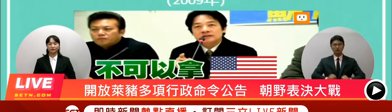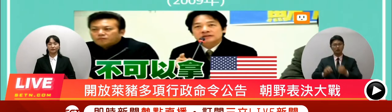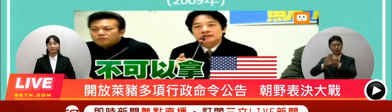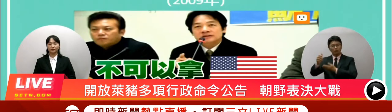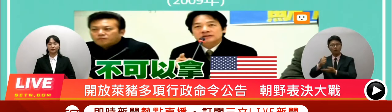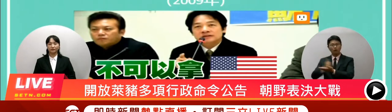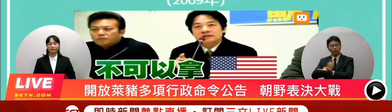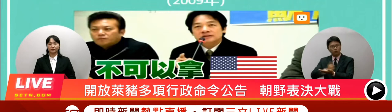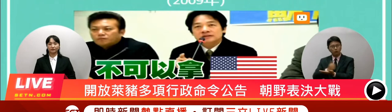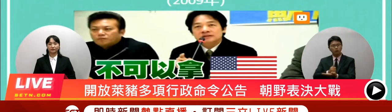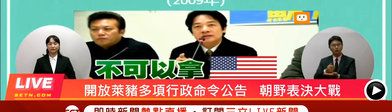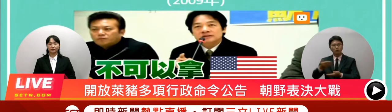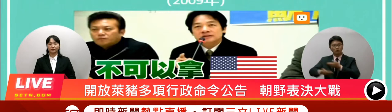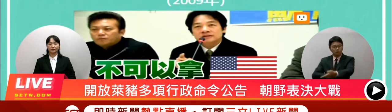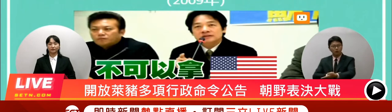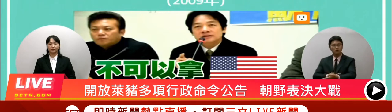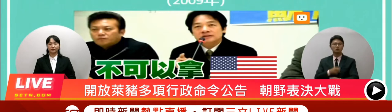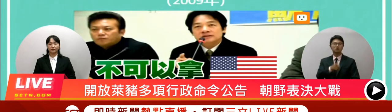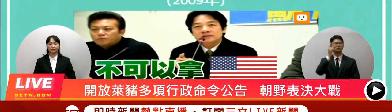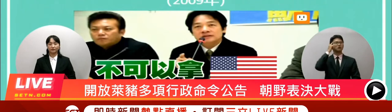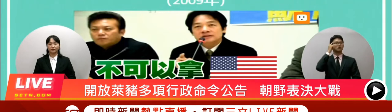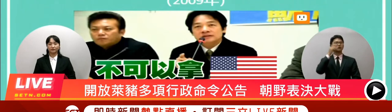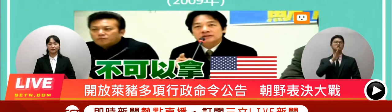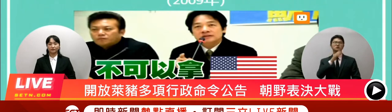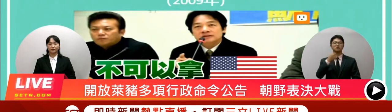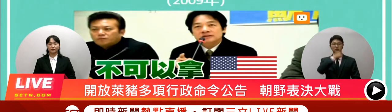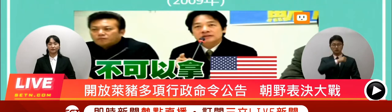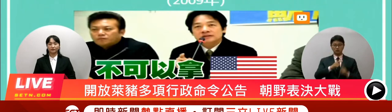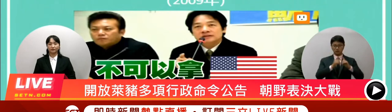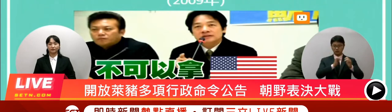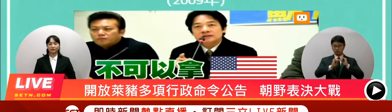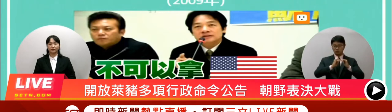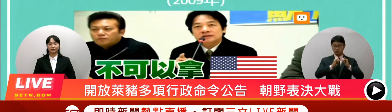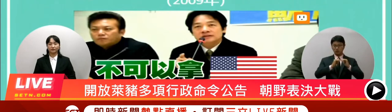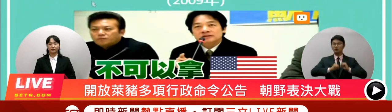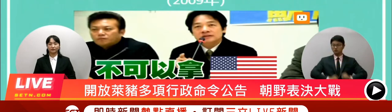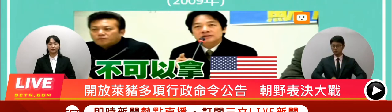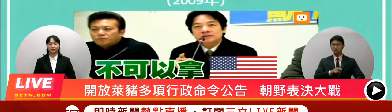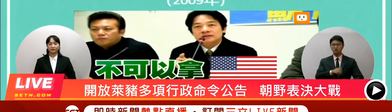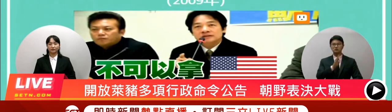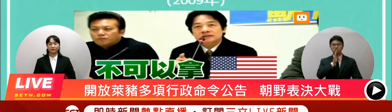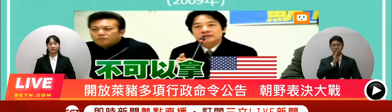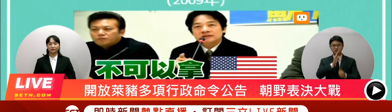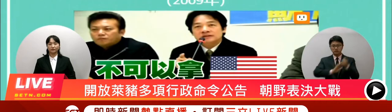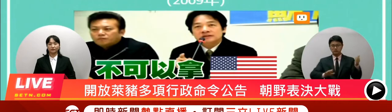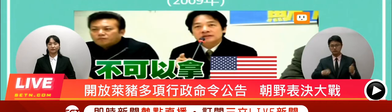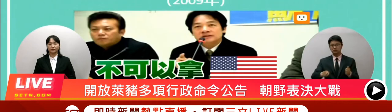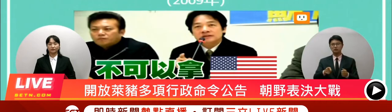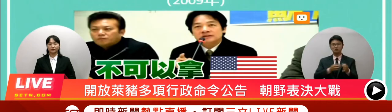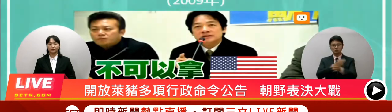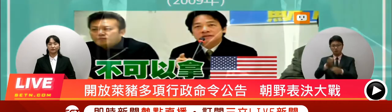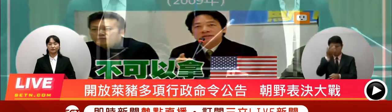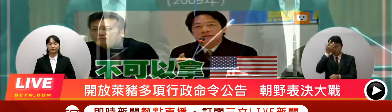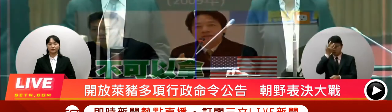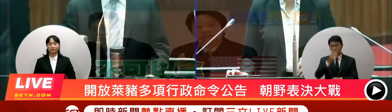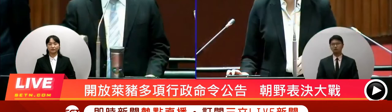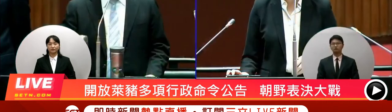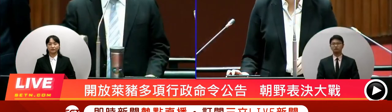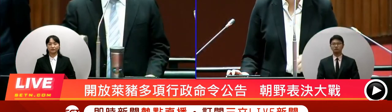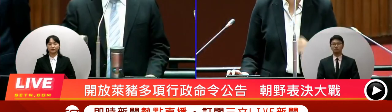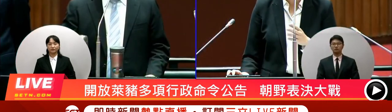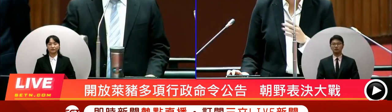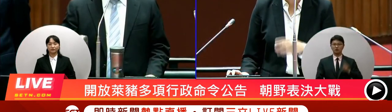国民的健康是一个贸易障碍了。但是呢，不要忘记了，2009年赖副总统也